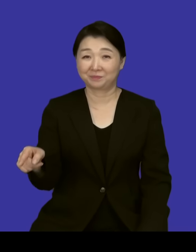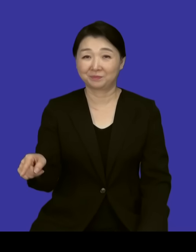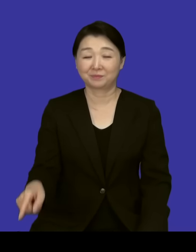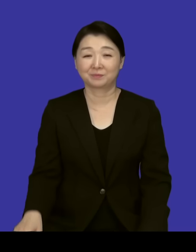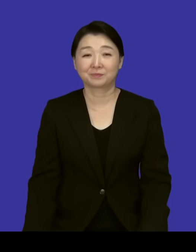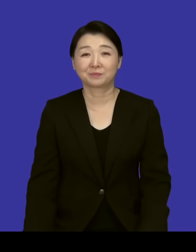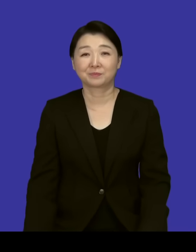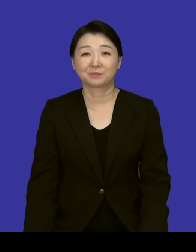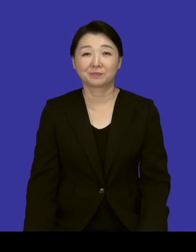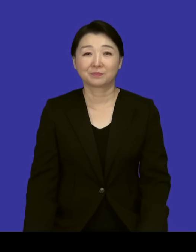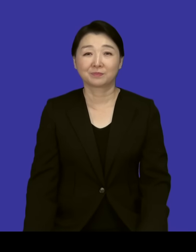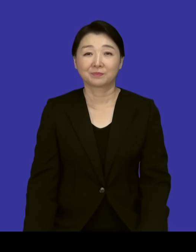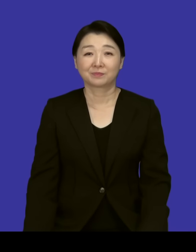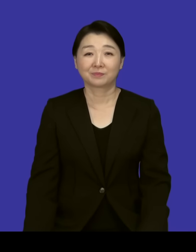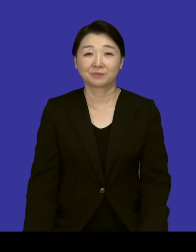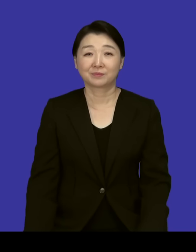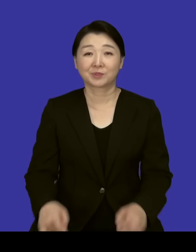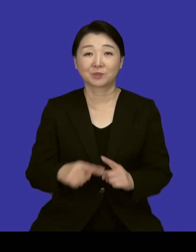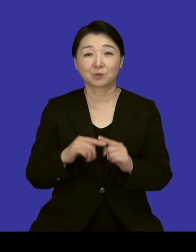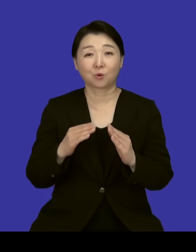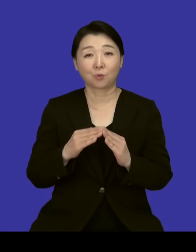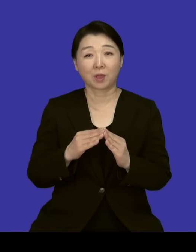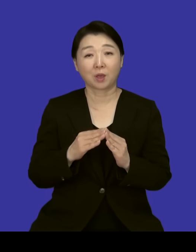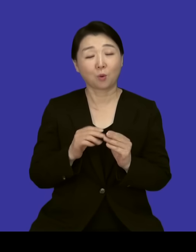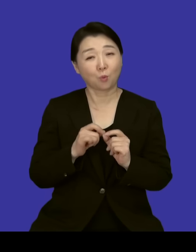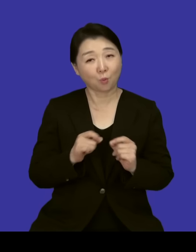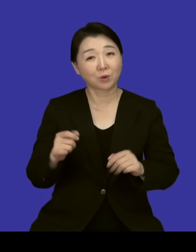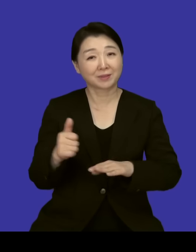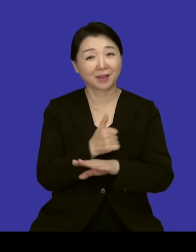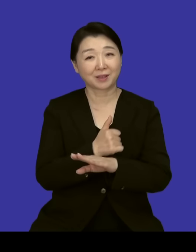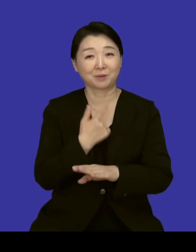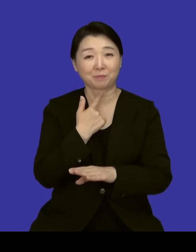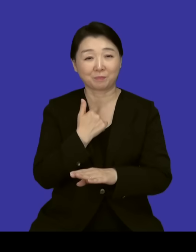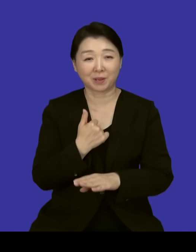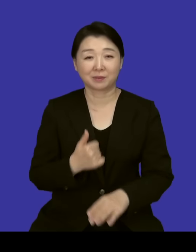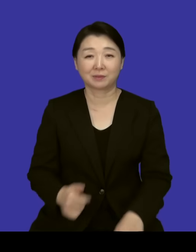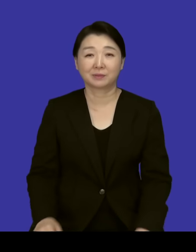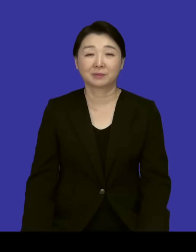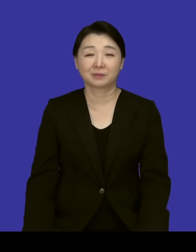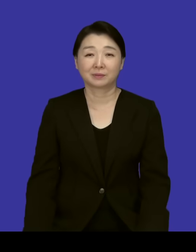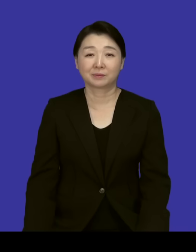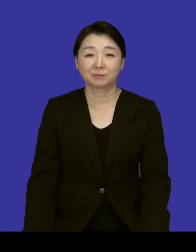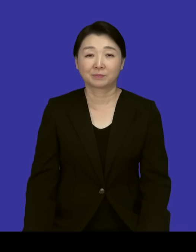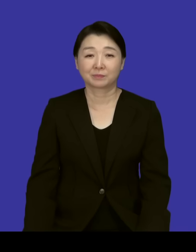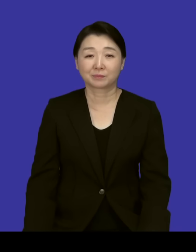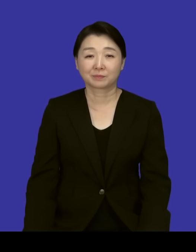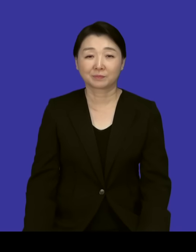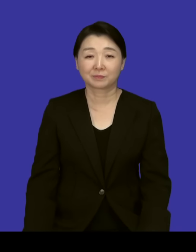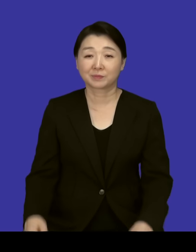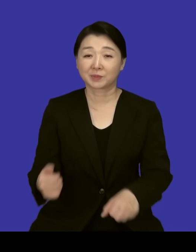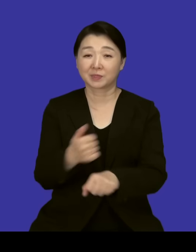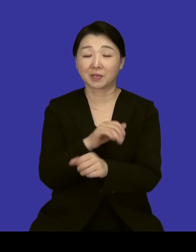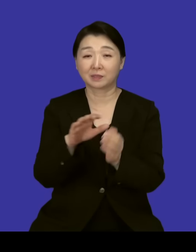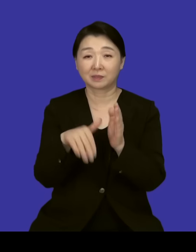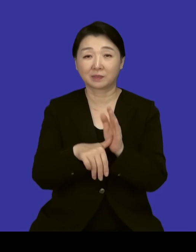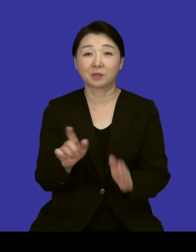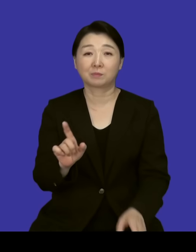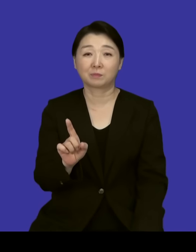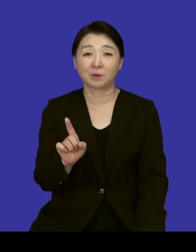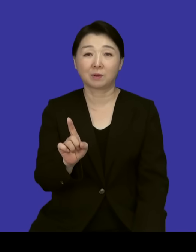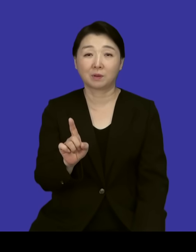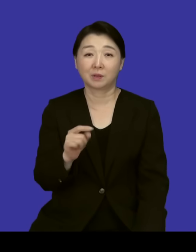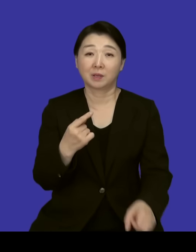옮기게 되고 예. 그 교회를 꽤 오래 다녔습니다. 예. 꽤 오래 다니는데 다닐 때 이제